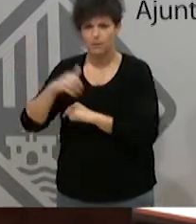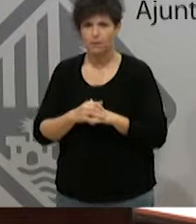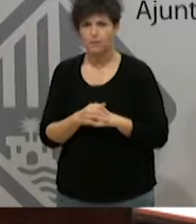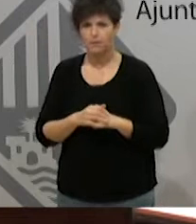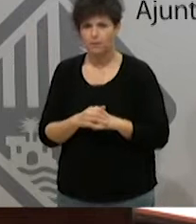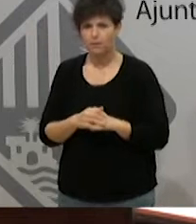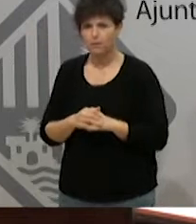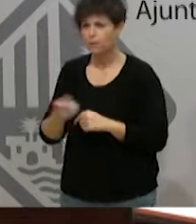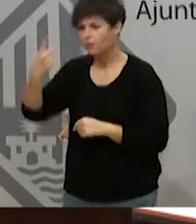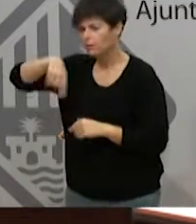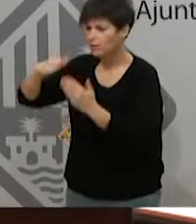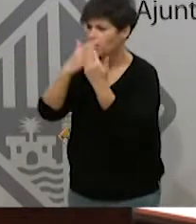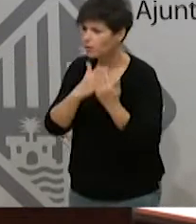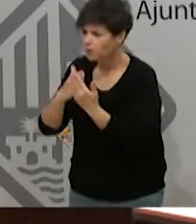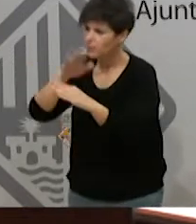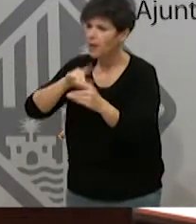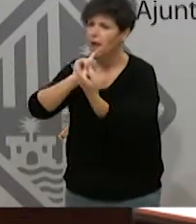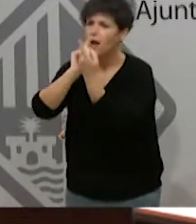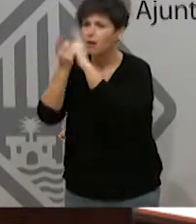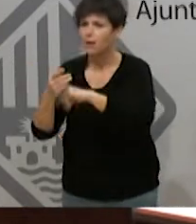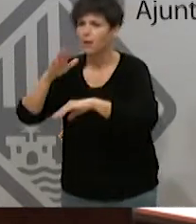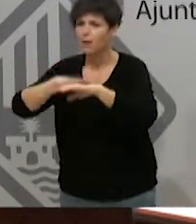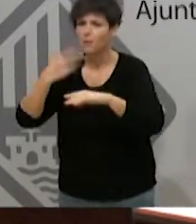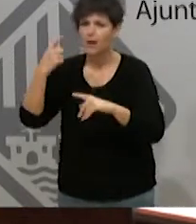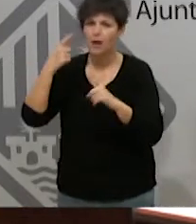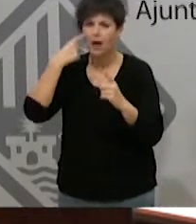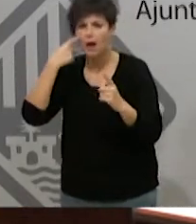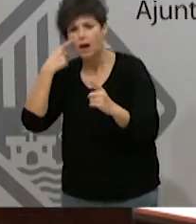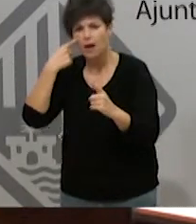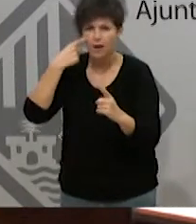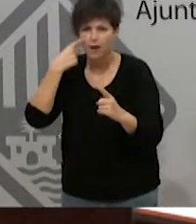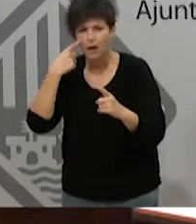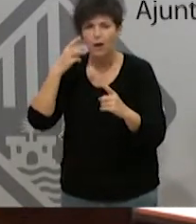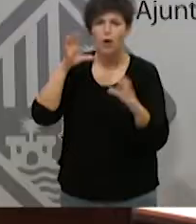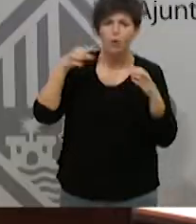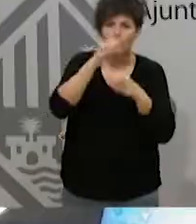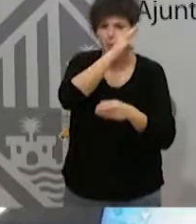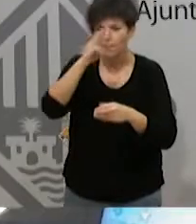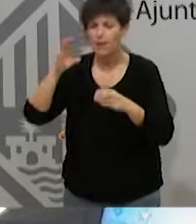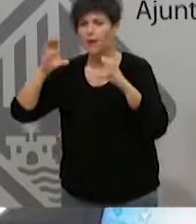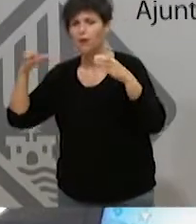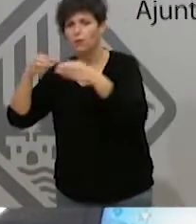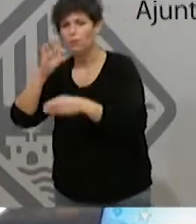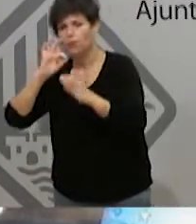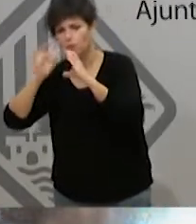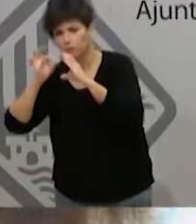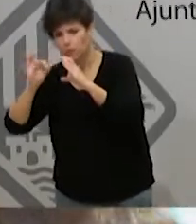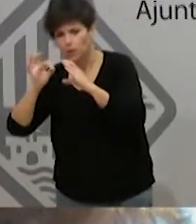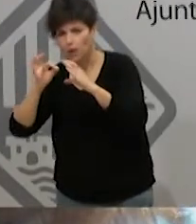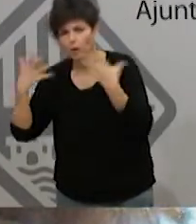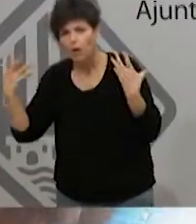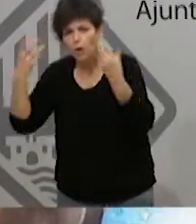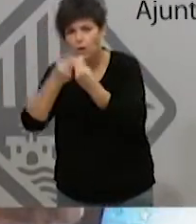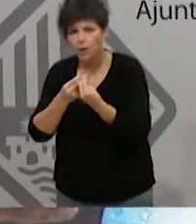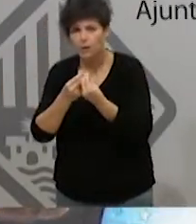Sí, hem fet unes petites modificacions per ajustar els interventors del grup popular i dels grups ciutadans en els que realment assisteixen, i amb